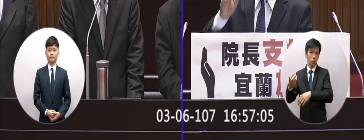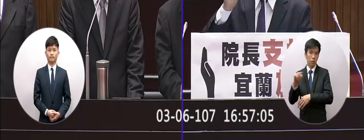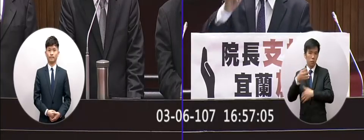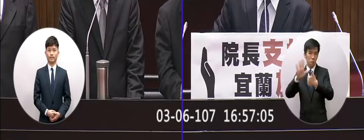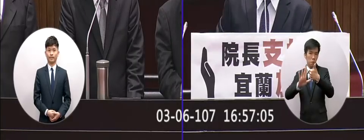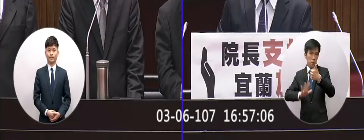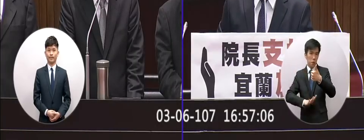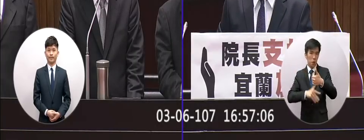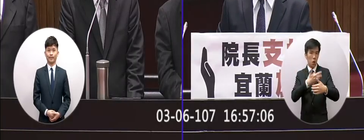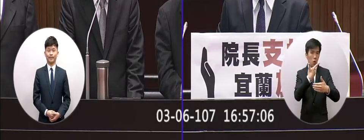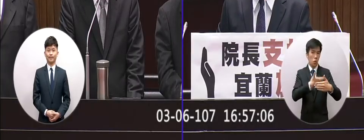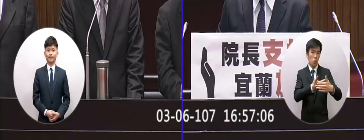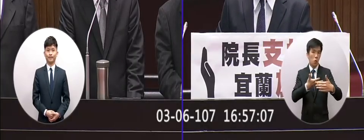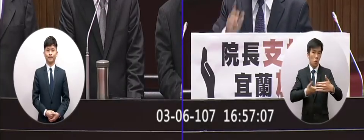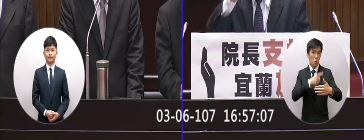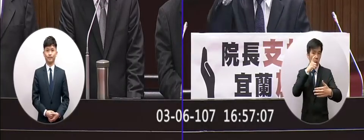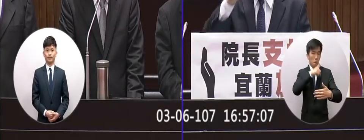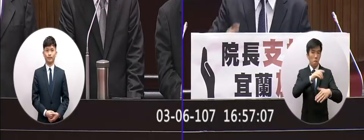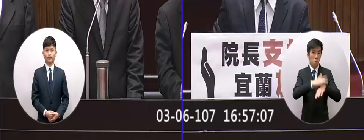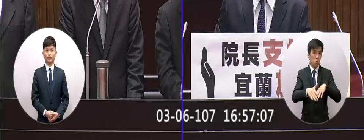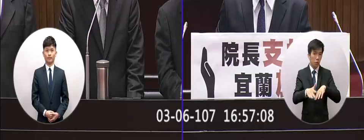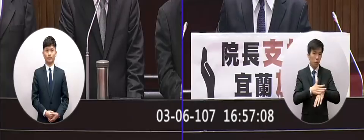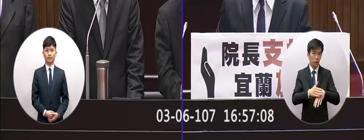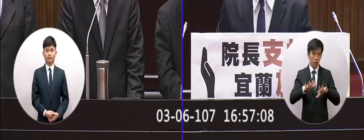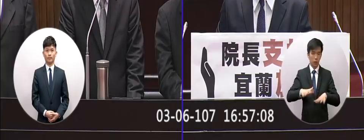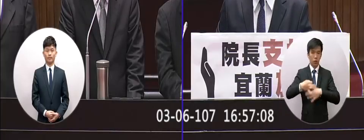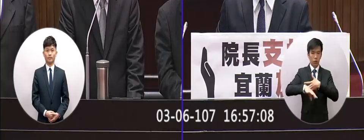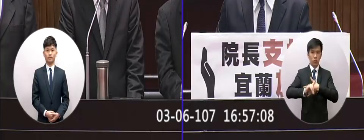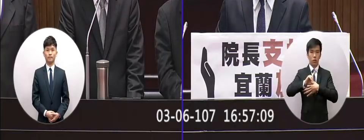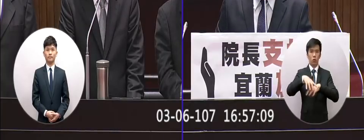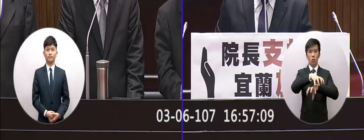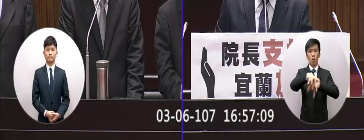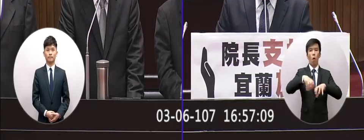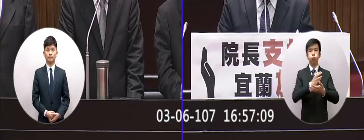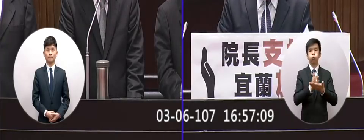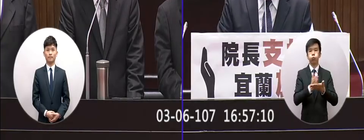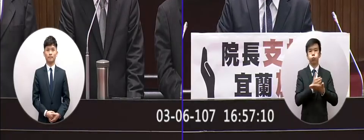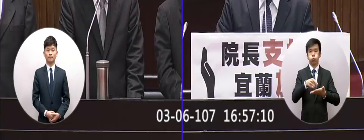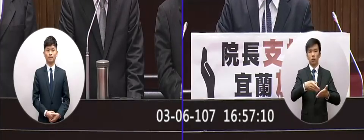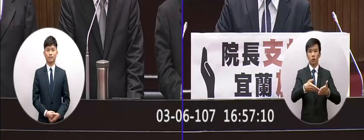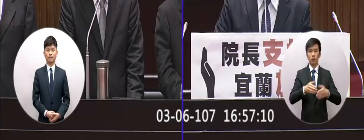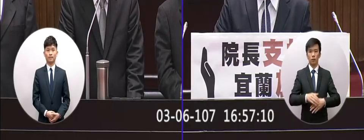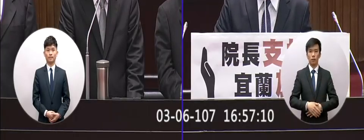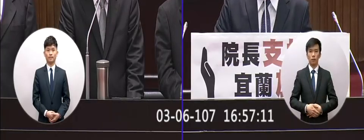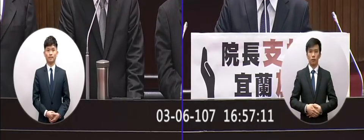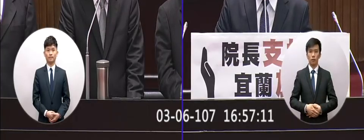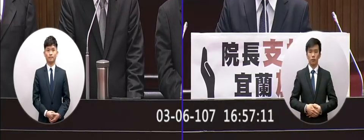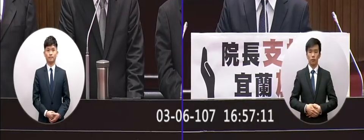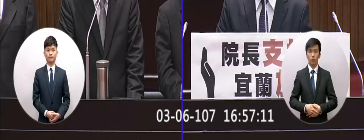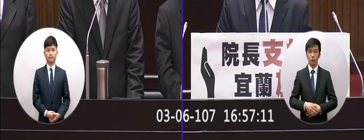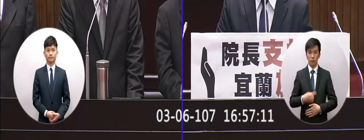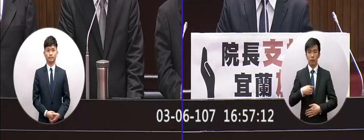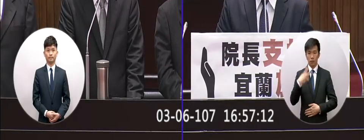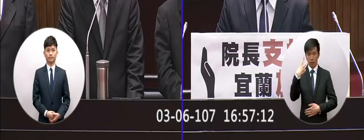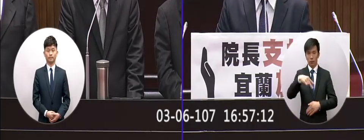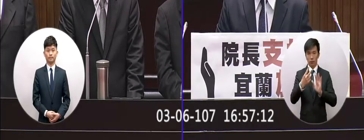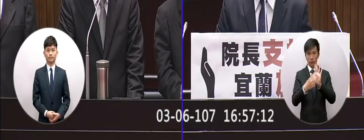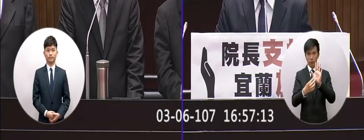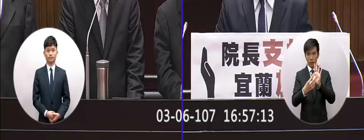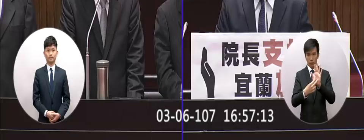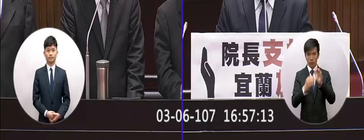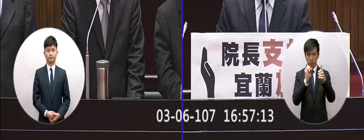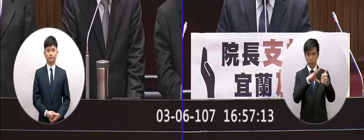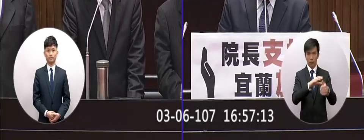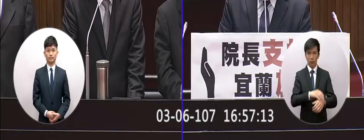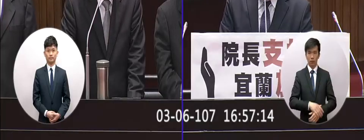响的时候，环评这是一个决定的因素。现在只有一个环评的因素。那我跟部长呢，跟院长呢，再次说明几个